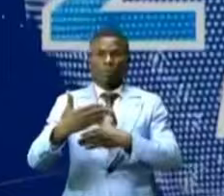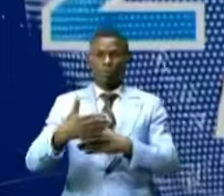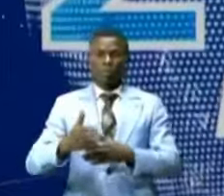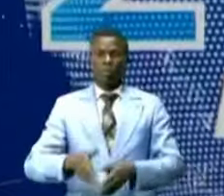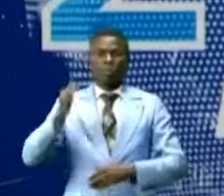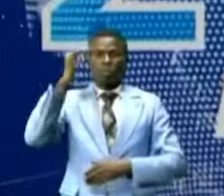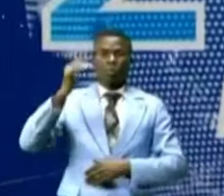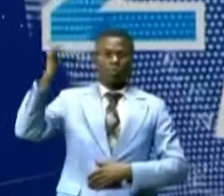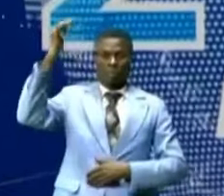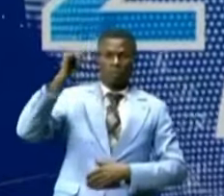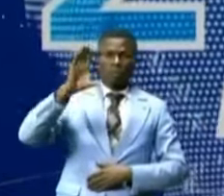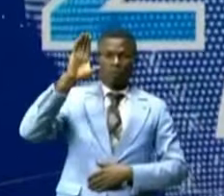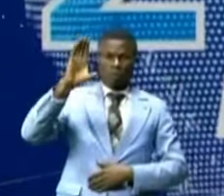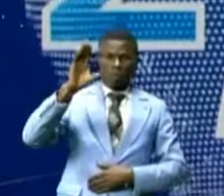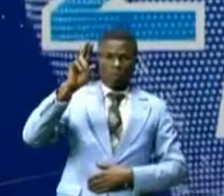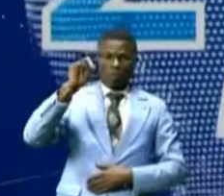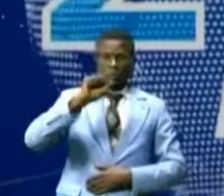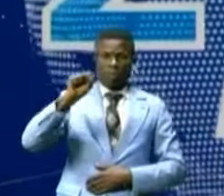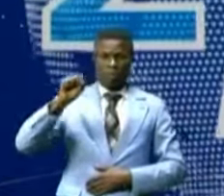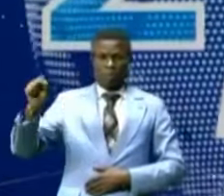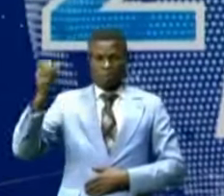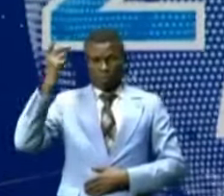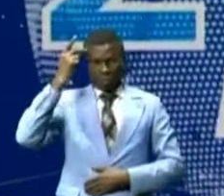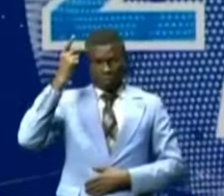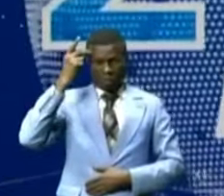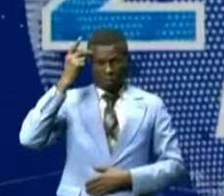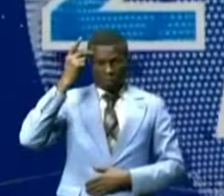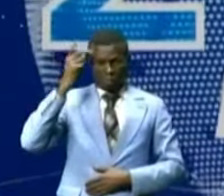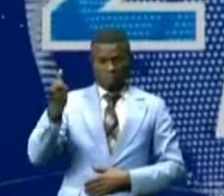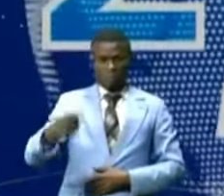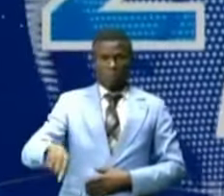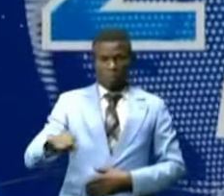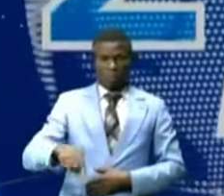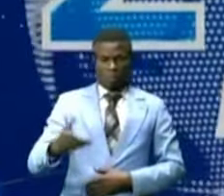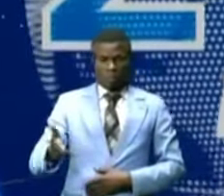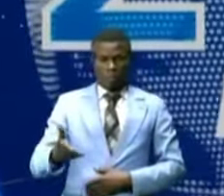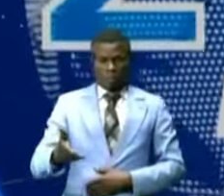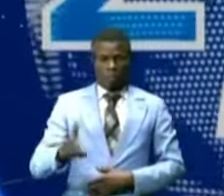l'immeuble CNSS à Kinshasa, Gombe.